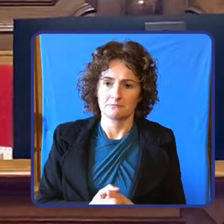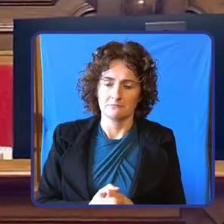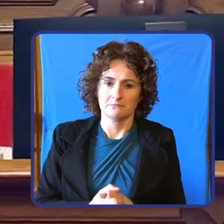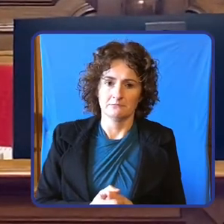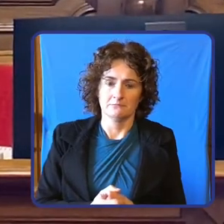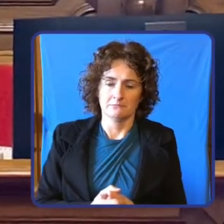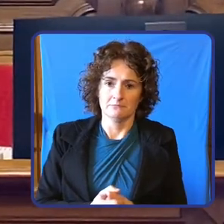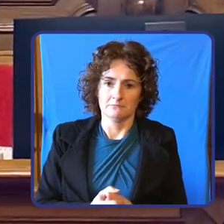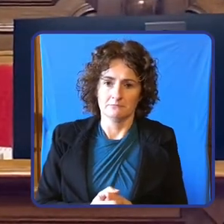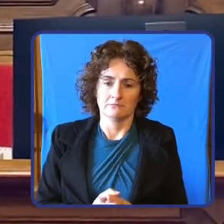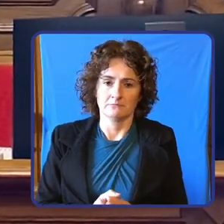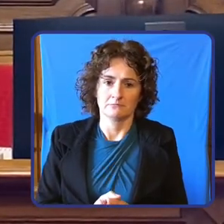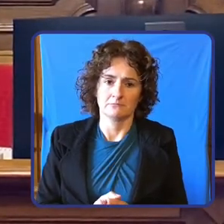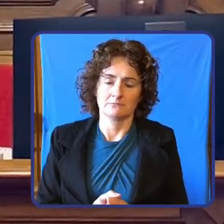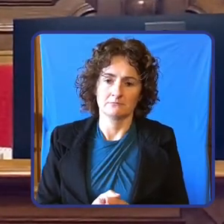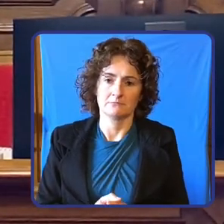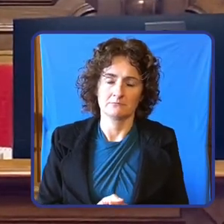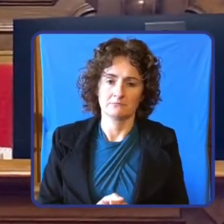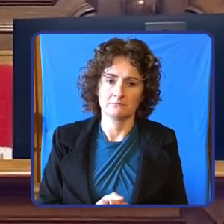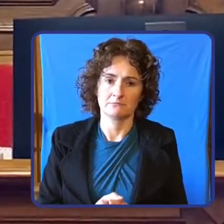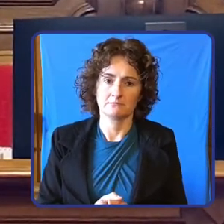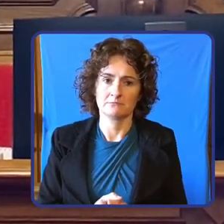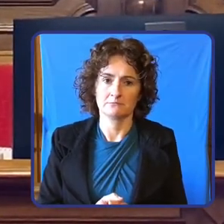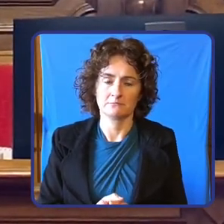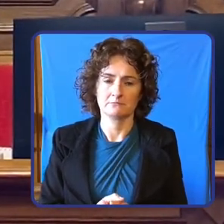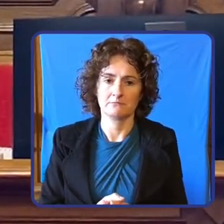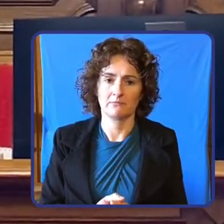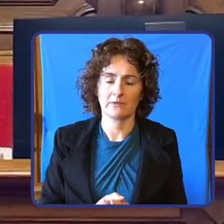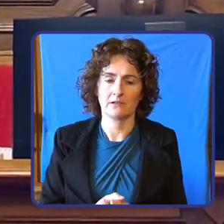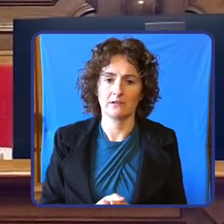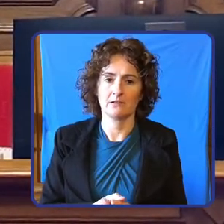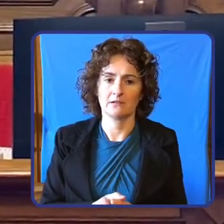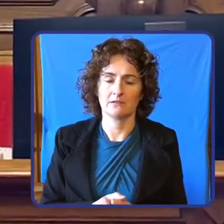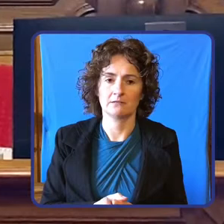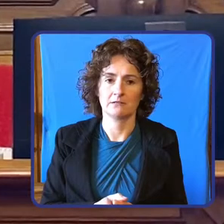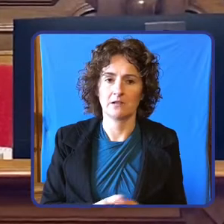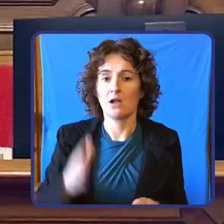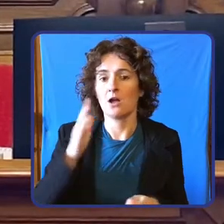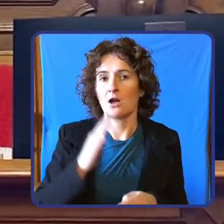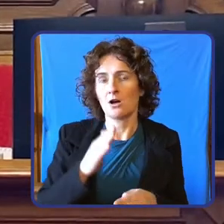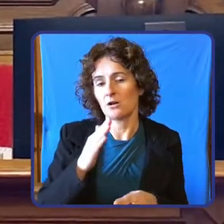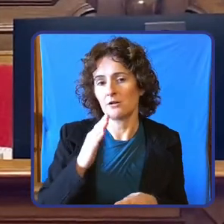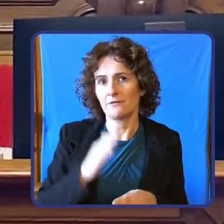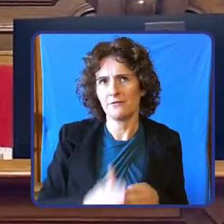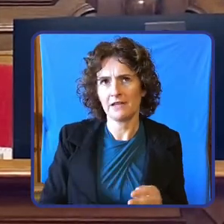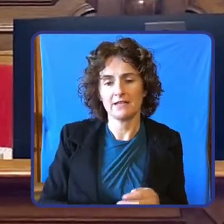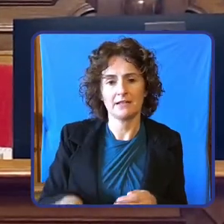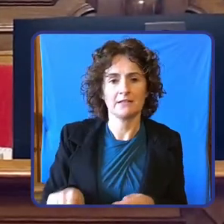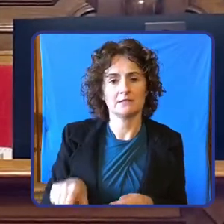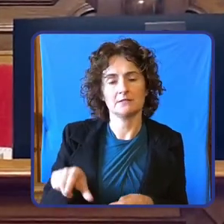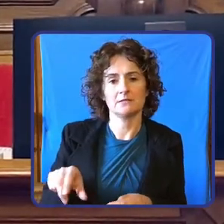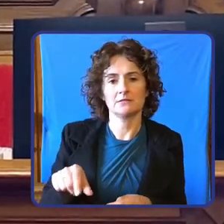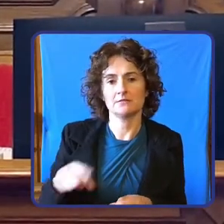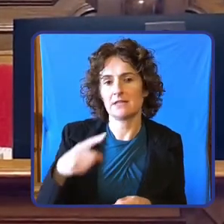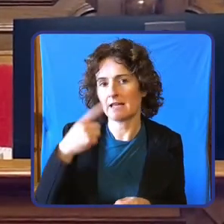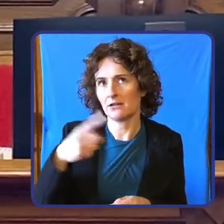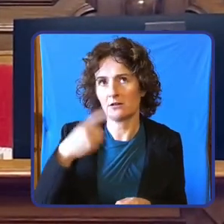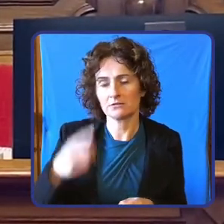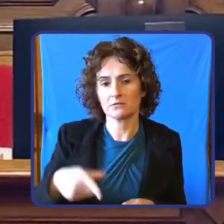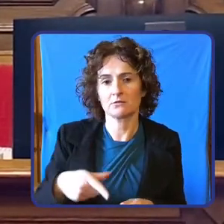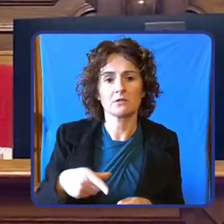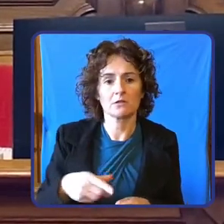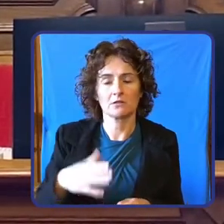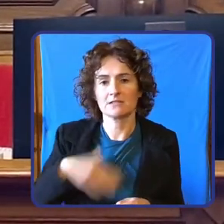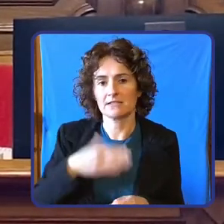Nos, én először a végén reagálnék arra, hogy, vagy a végén elhangzottakra reagálnék, elkezdődött a